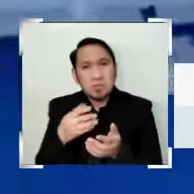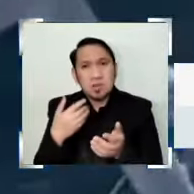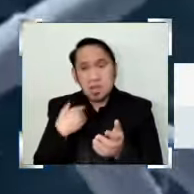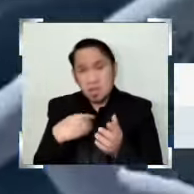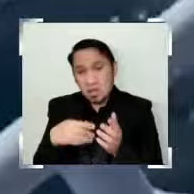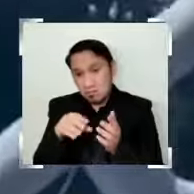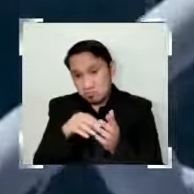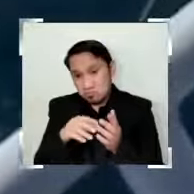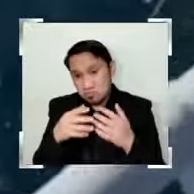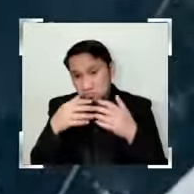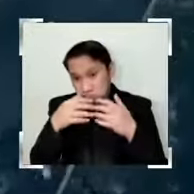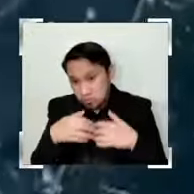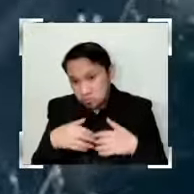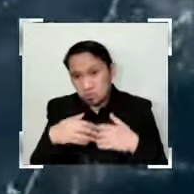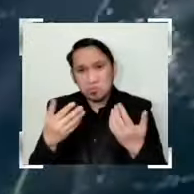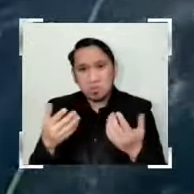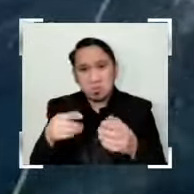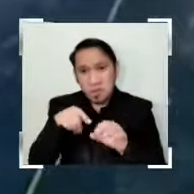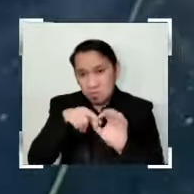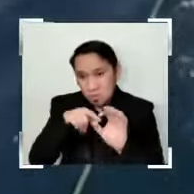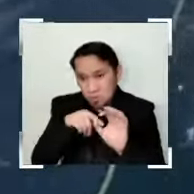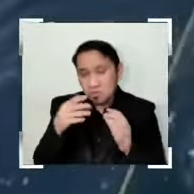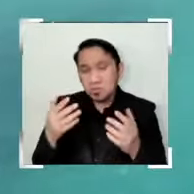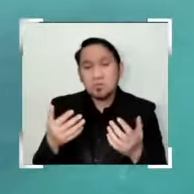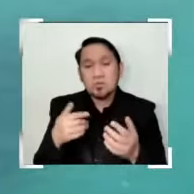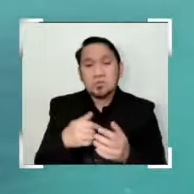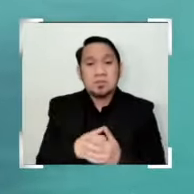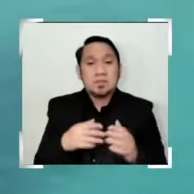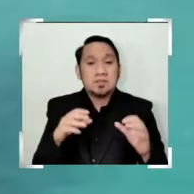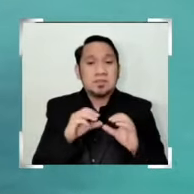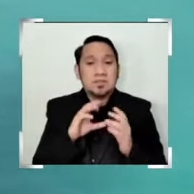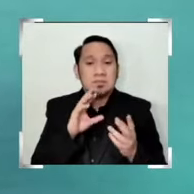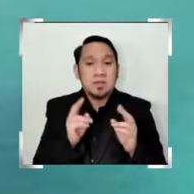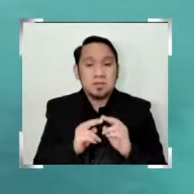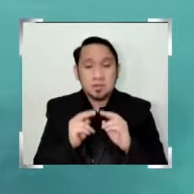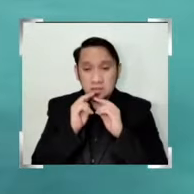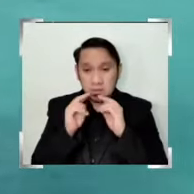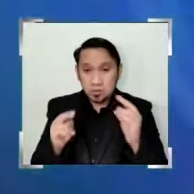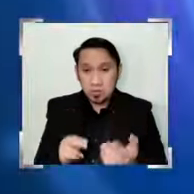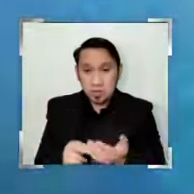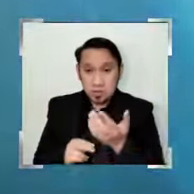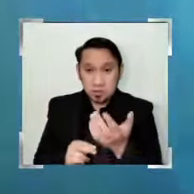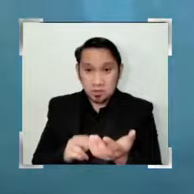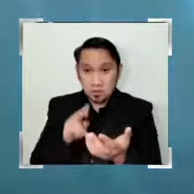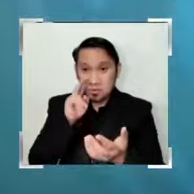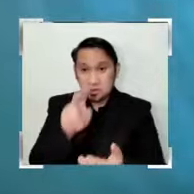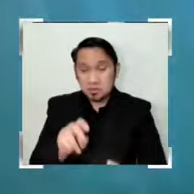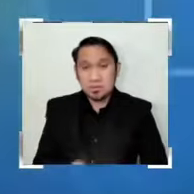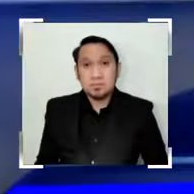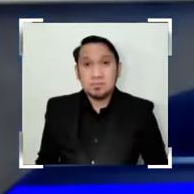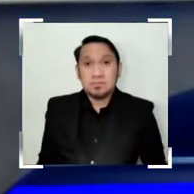estruktura. Para sa GMA Integrated News, Sandra Aguinaldo ang inyong saksi.